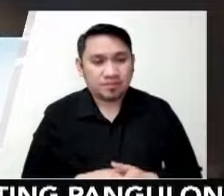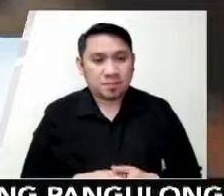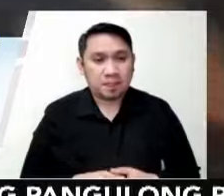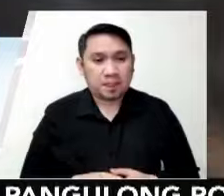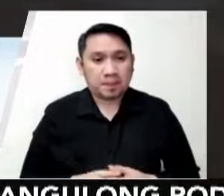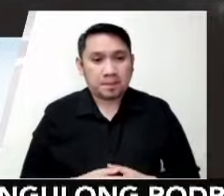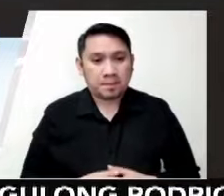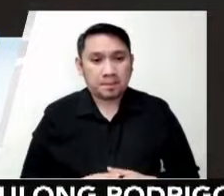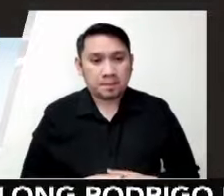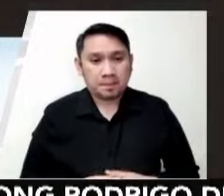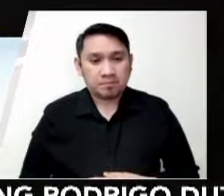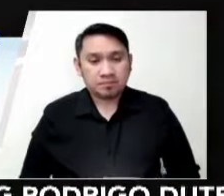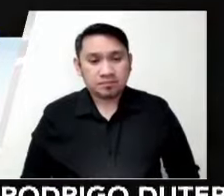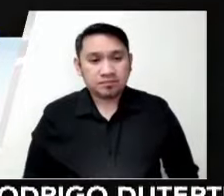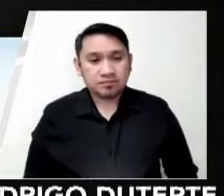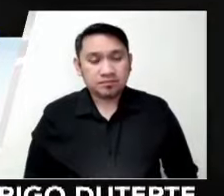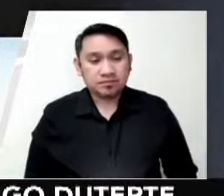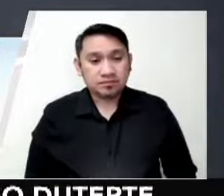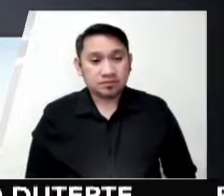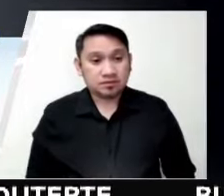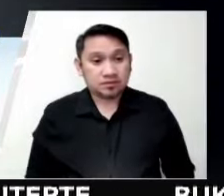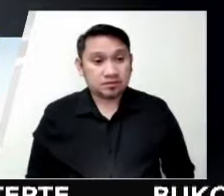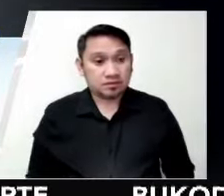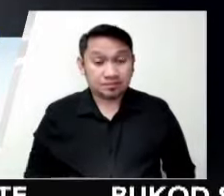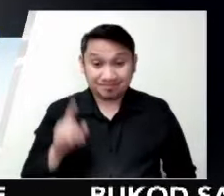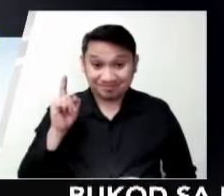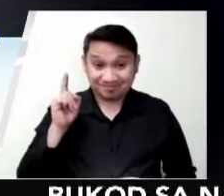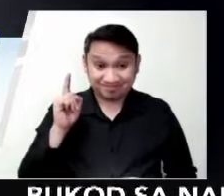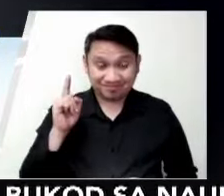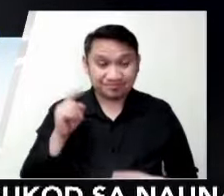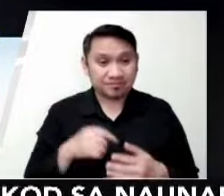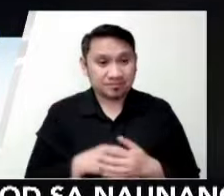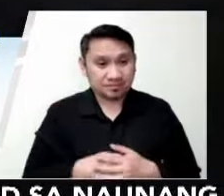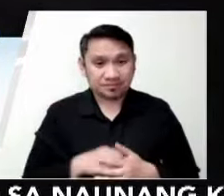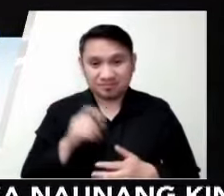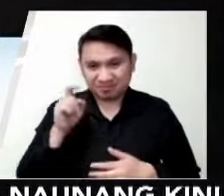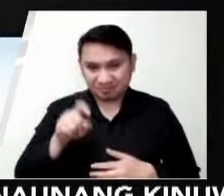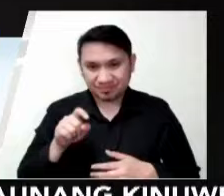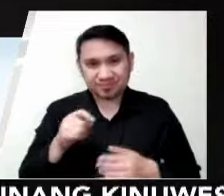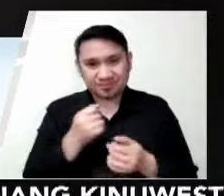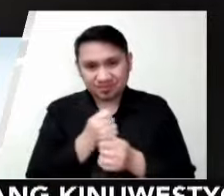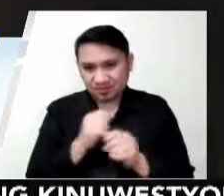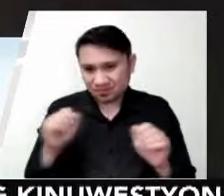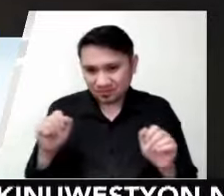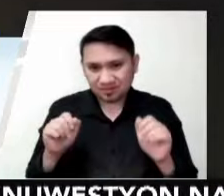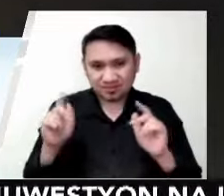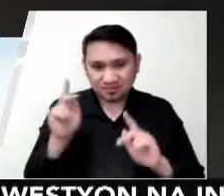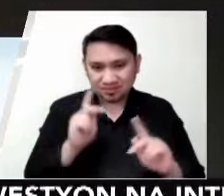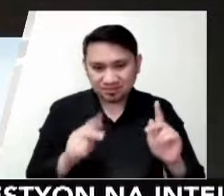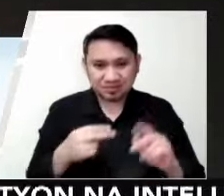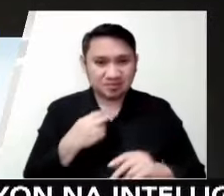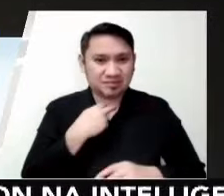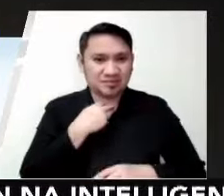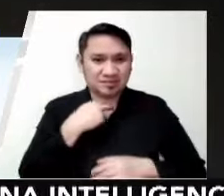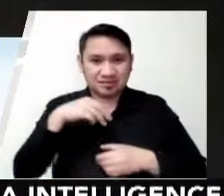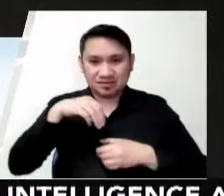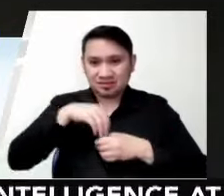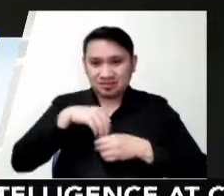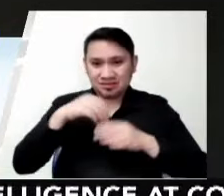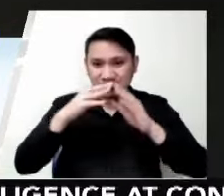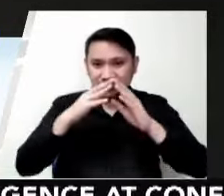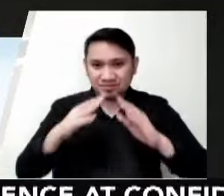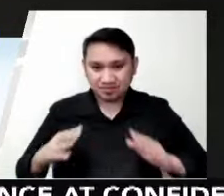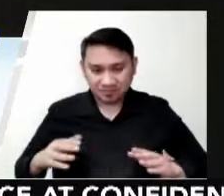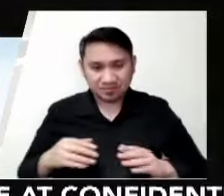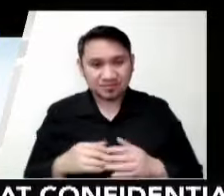residente Sa tindi naman ng baha sa purok Maligaya Kinailangan ng i-rescue ang mga residenteng na trap sa kanilang bahay May ilang lugar umano na abot